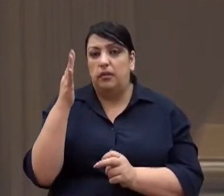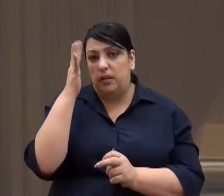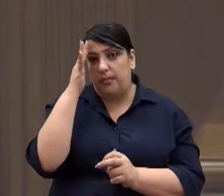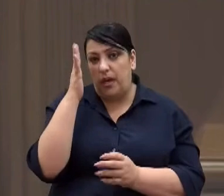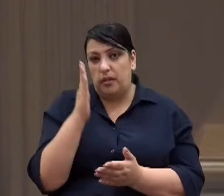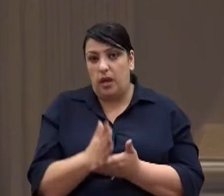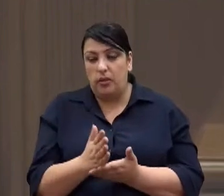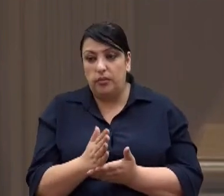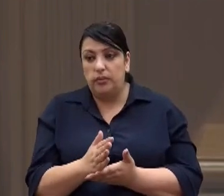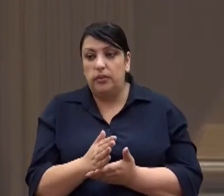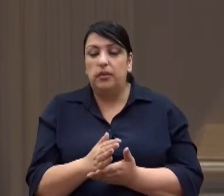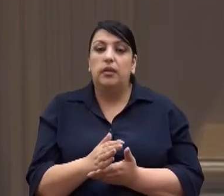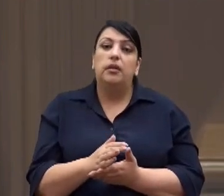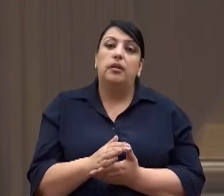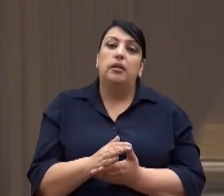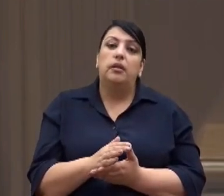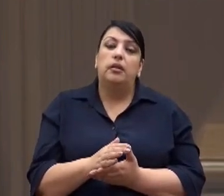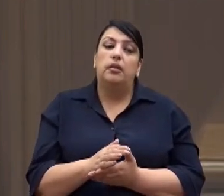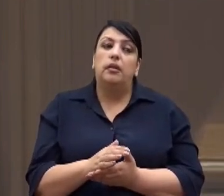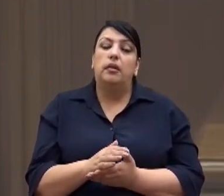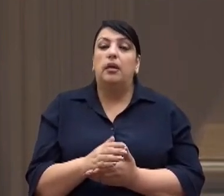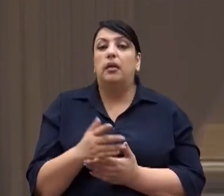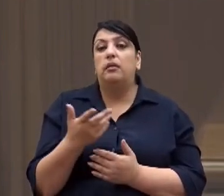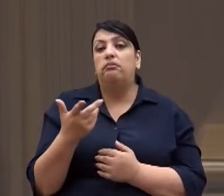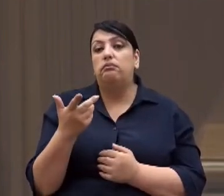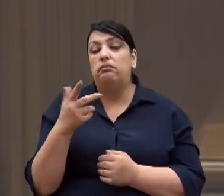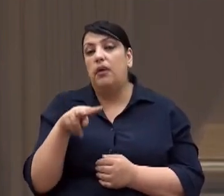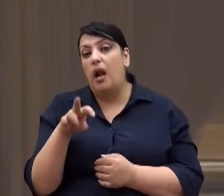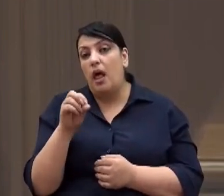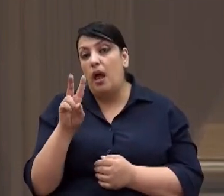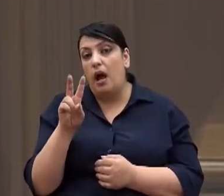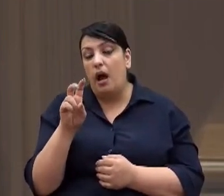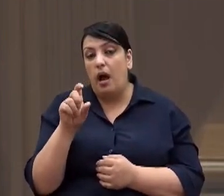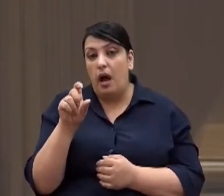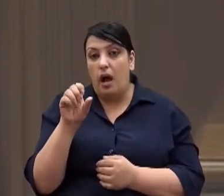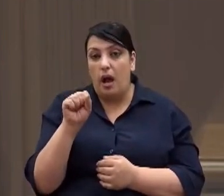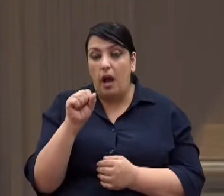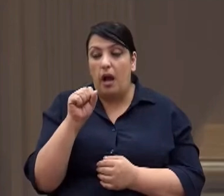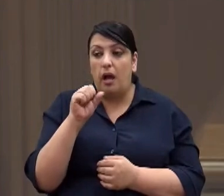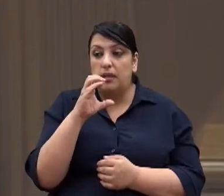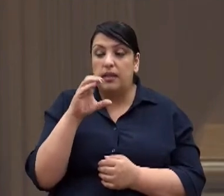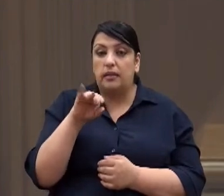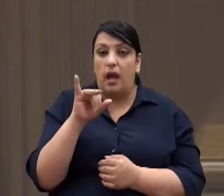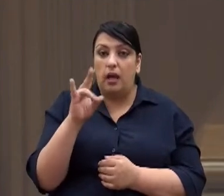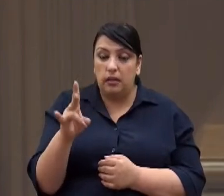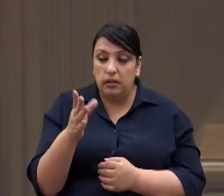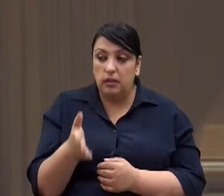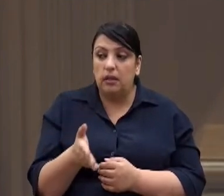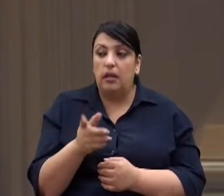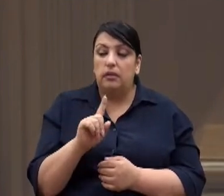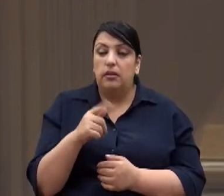նպատակներով։ Բալթյան երկրները, Լեհաստանը, իրենց ինքնությունը քաղաքական